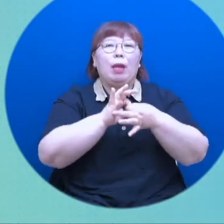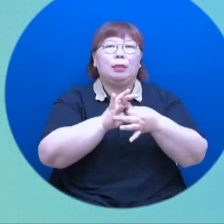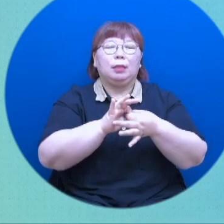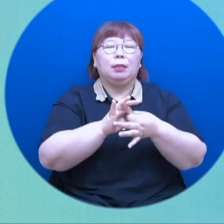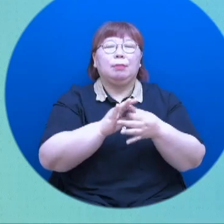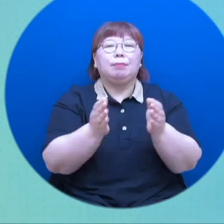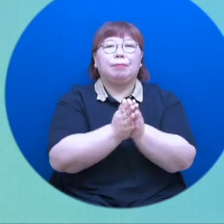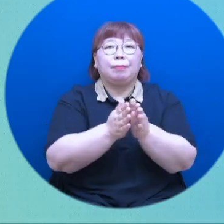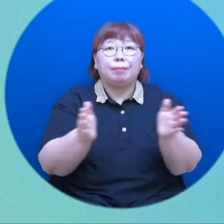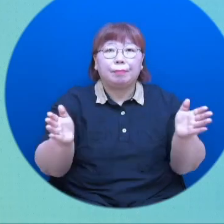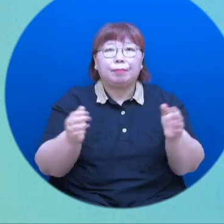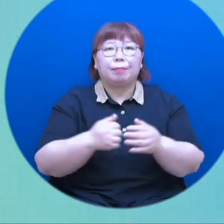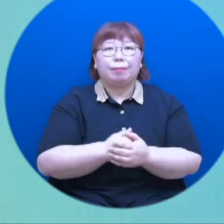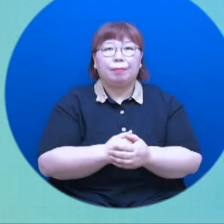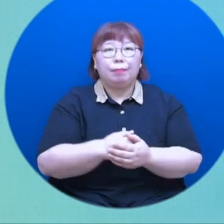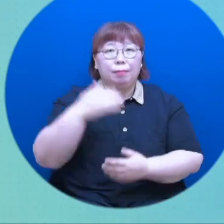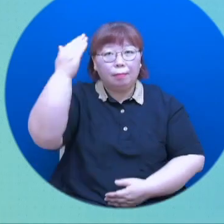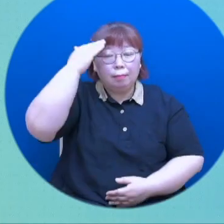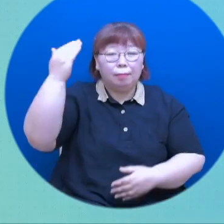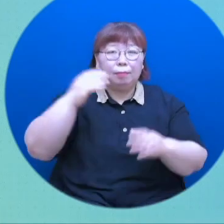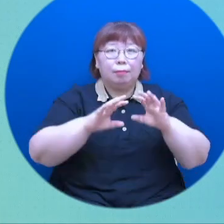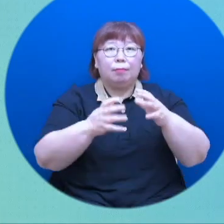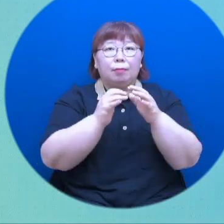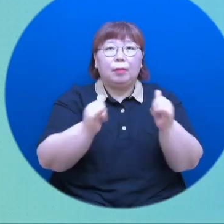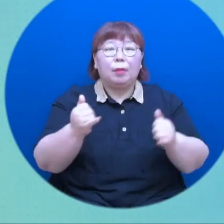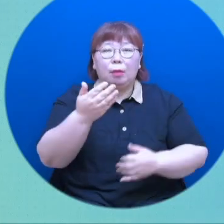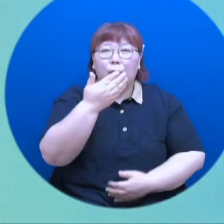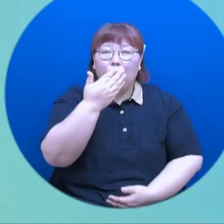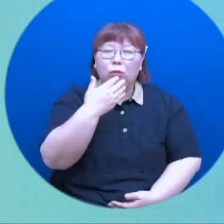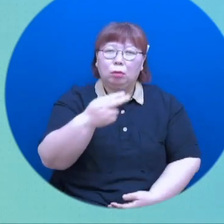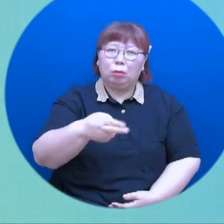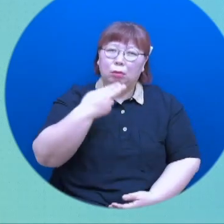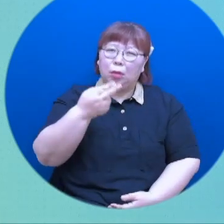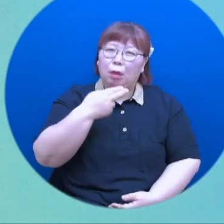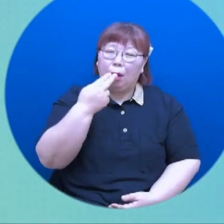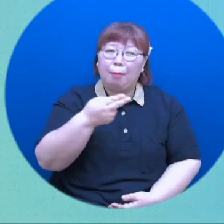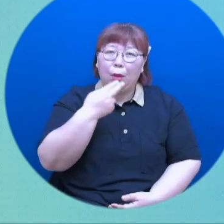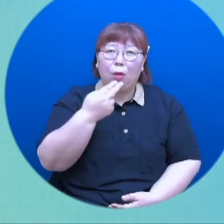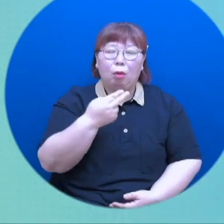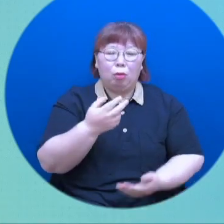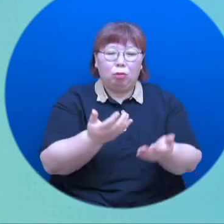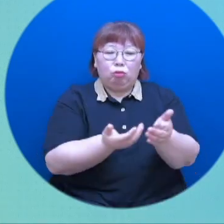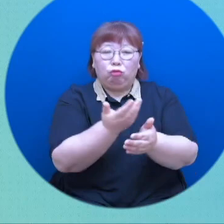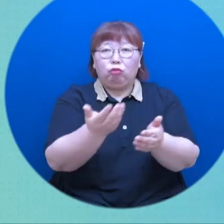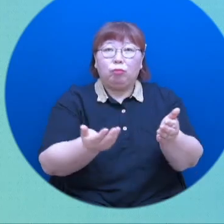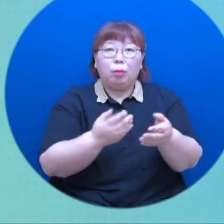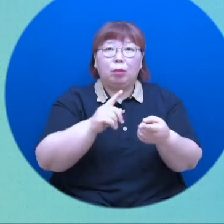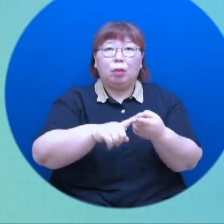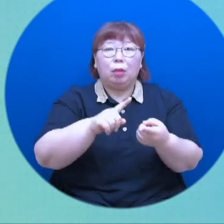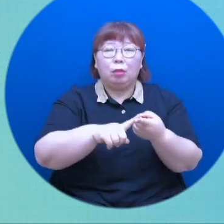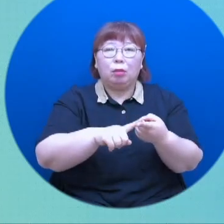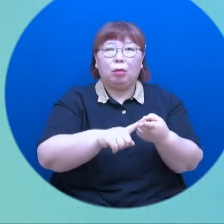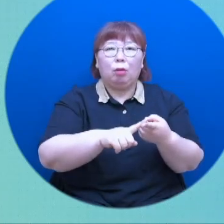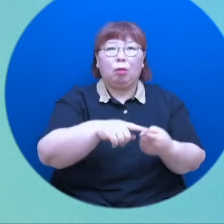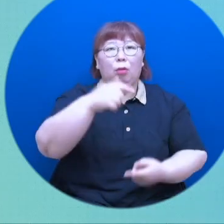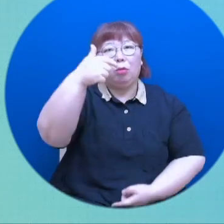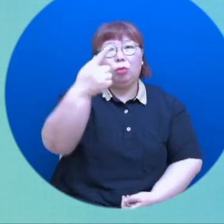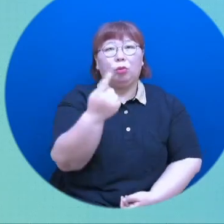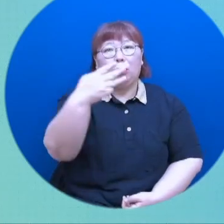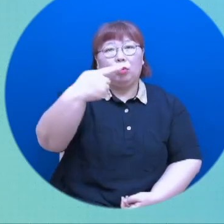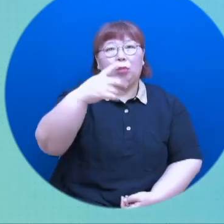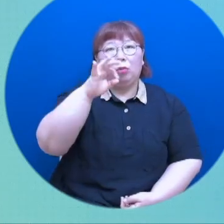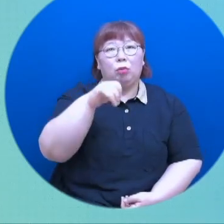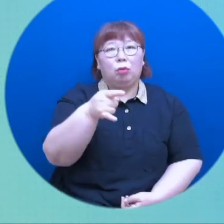그리고는 한국인들이 먹는 이 라면 숲, 이것을 노르웨이 사람들의